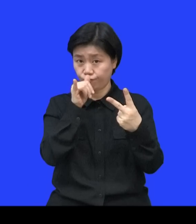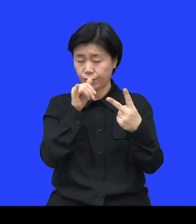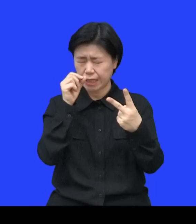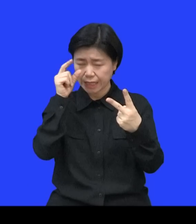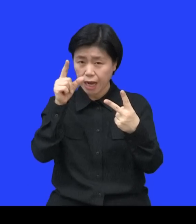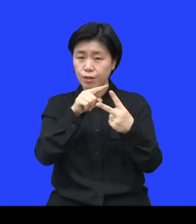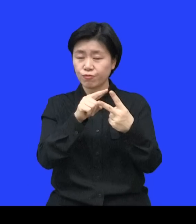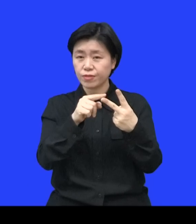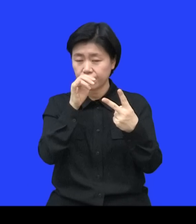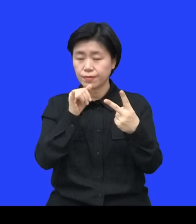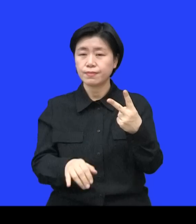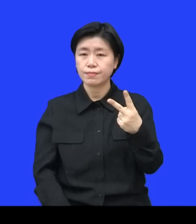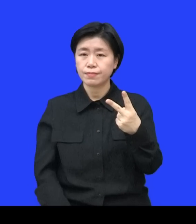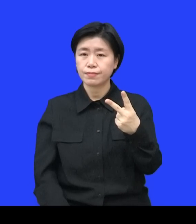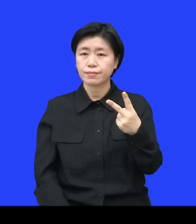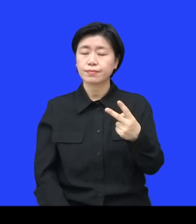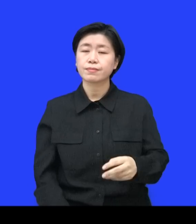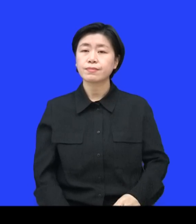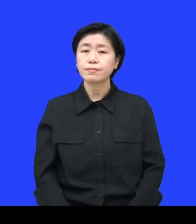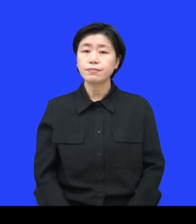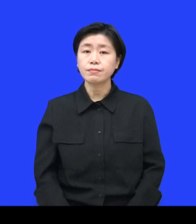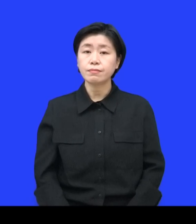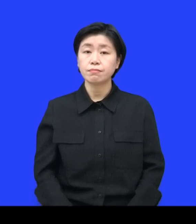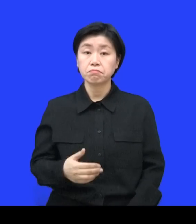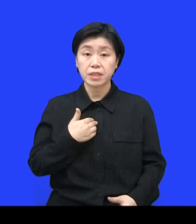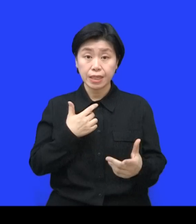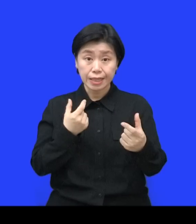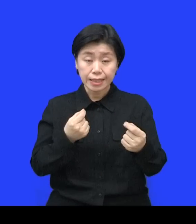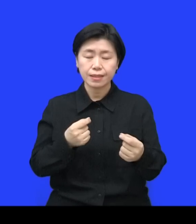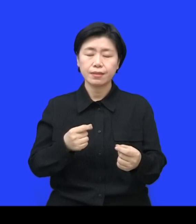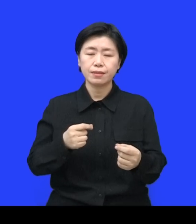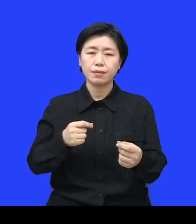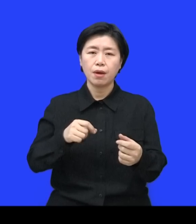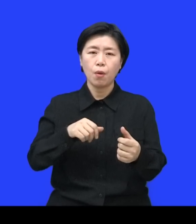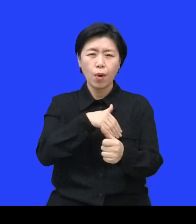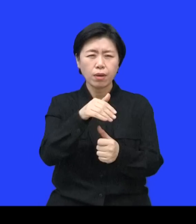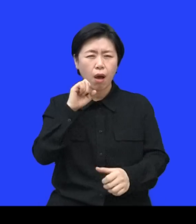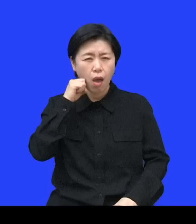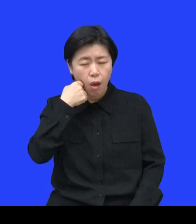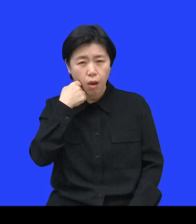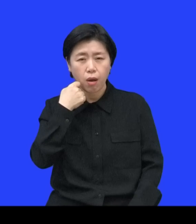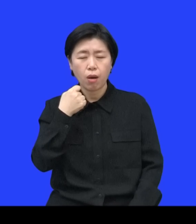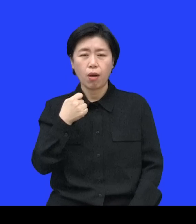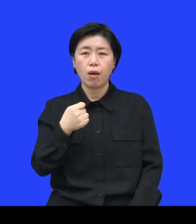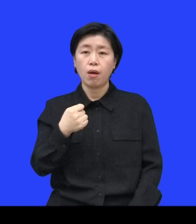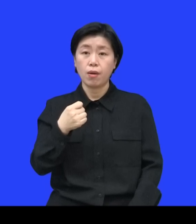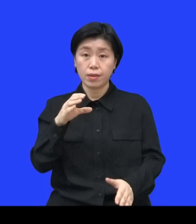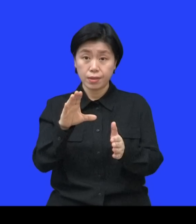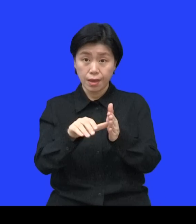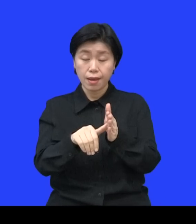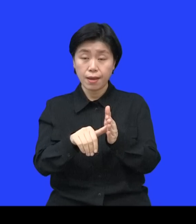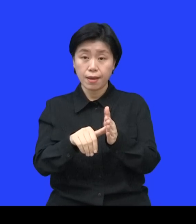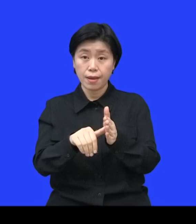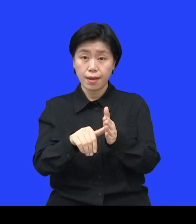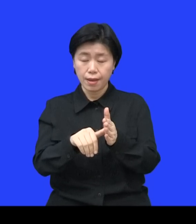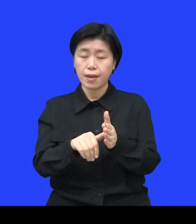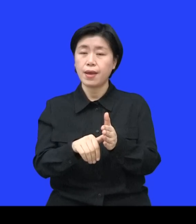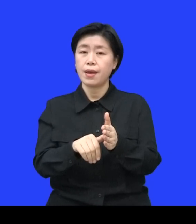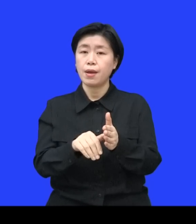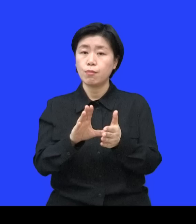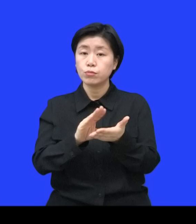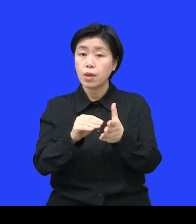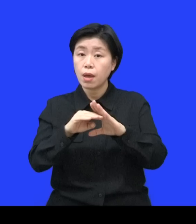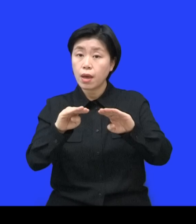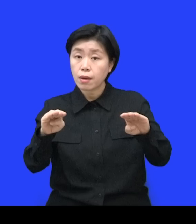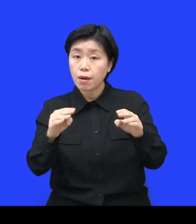가지더라고요. 하나님께서 이런 어려운 뭐 자녀가 중독을 뭐 못 벗어난다든지 할 때 하나님께서 무엇을 가지고